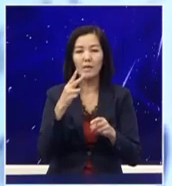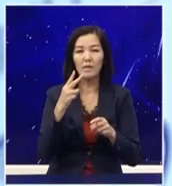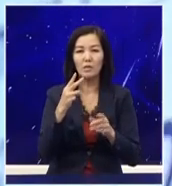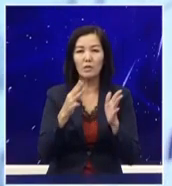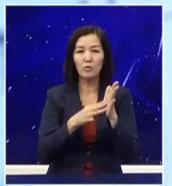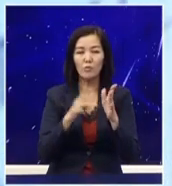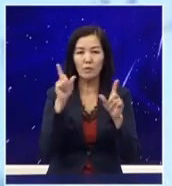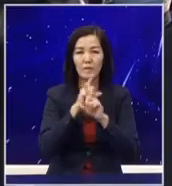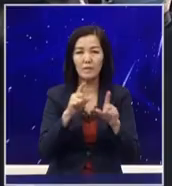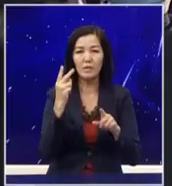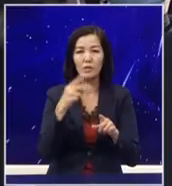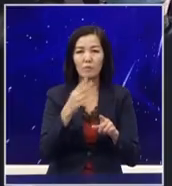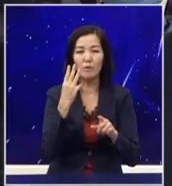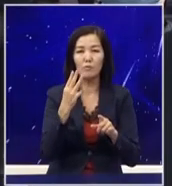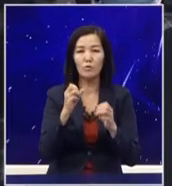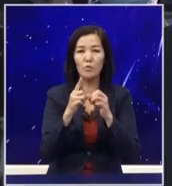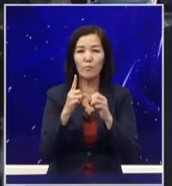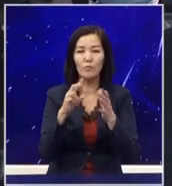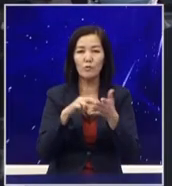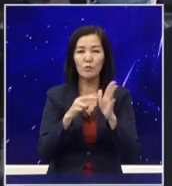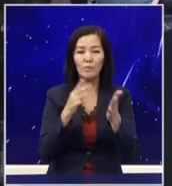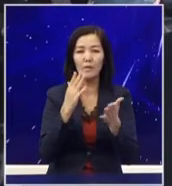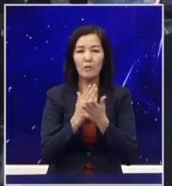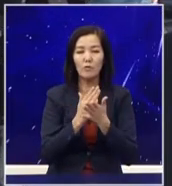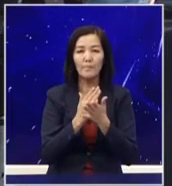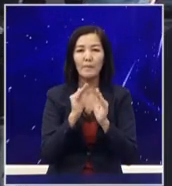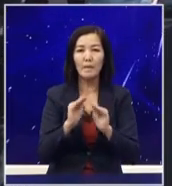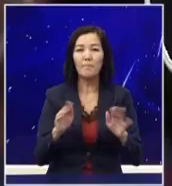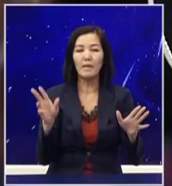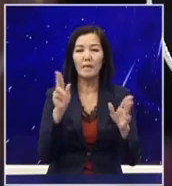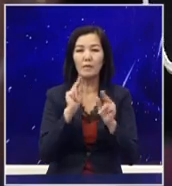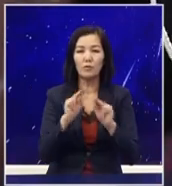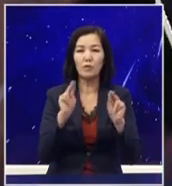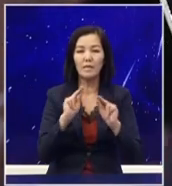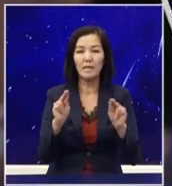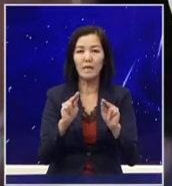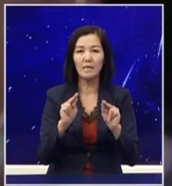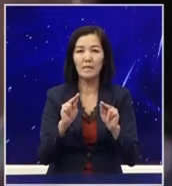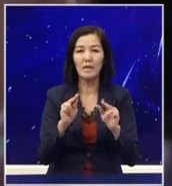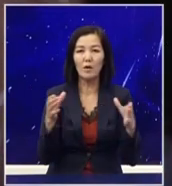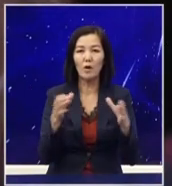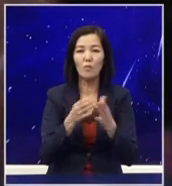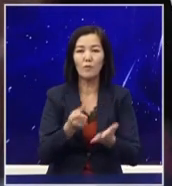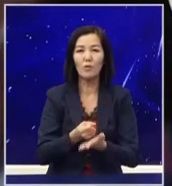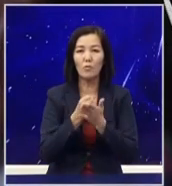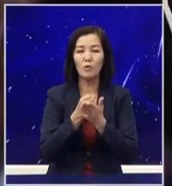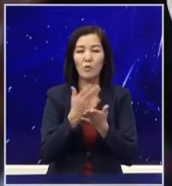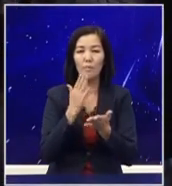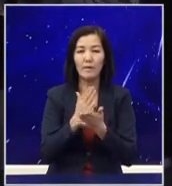9-ы, 2023-те 11-і жоспарда. Шәкірт тәрбиелеуге үлес қосып жатқан ұстаздар қауымына да қолдау